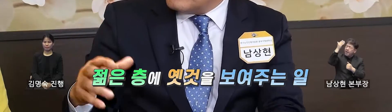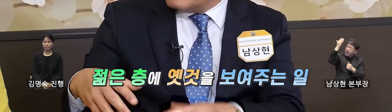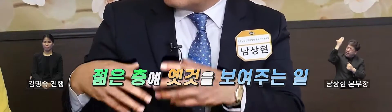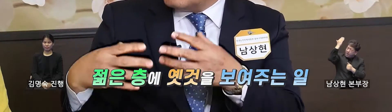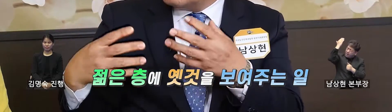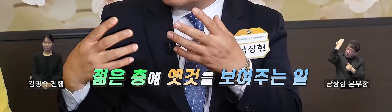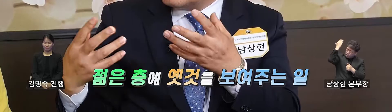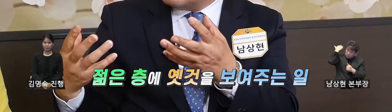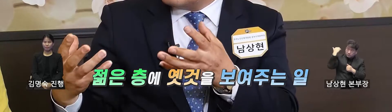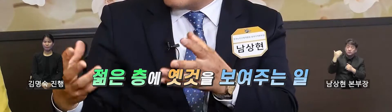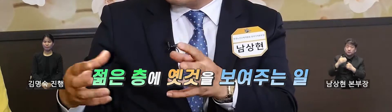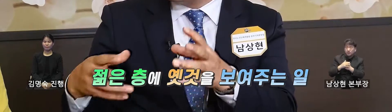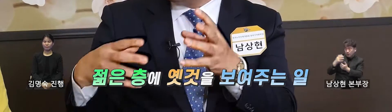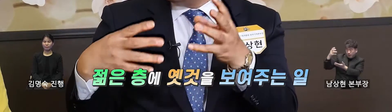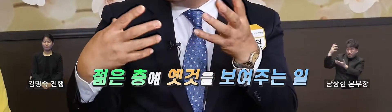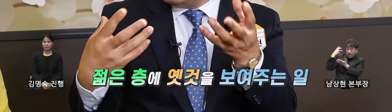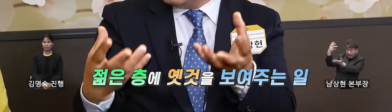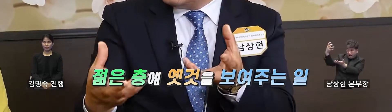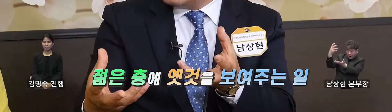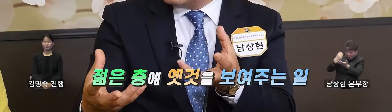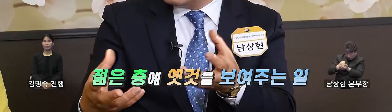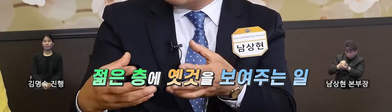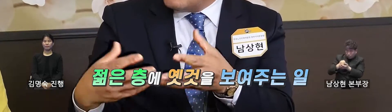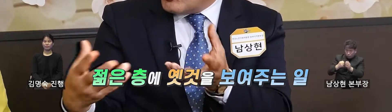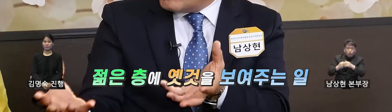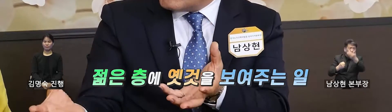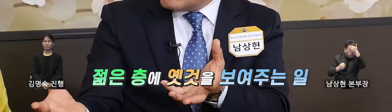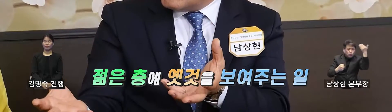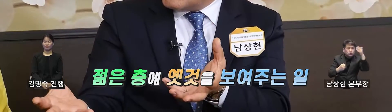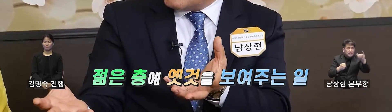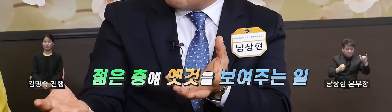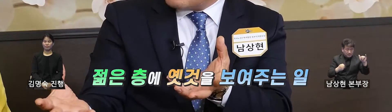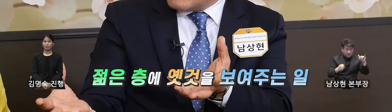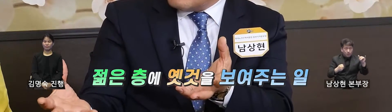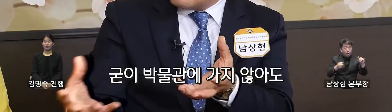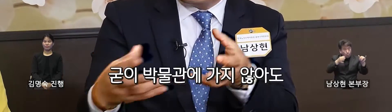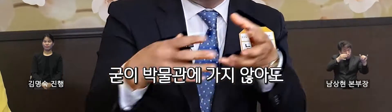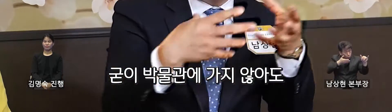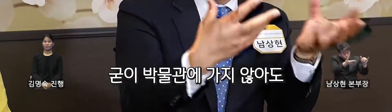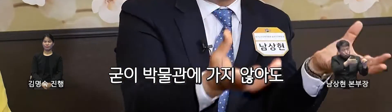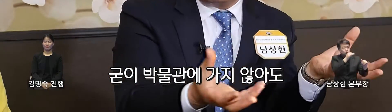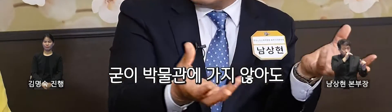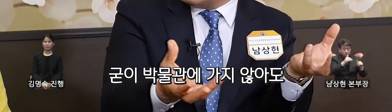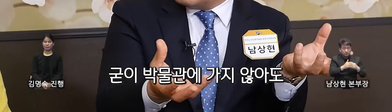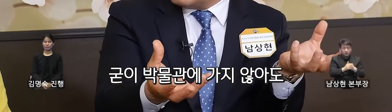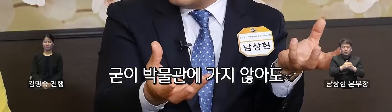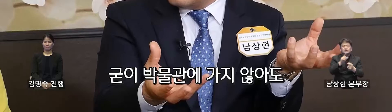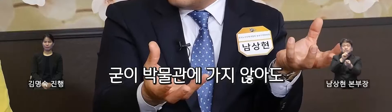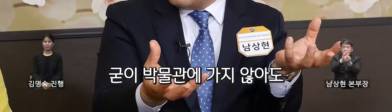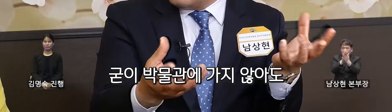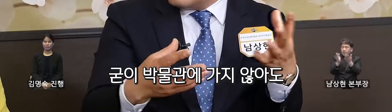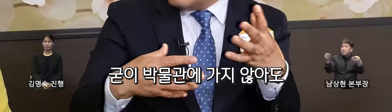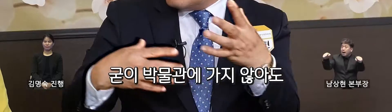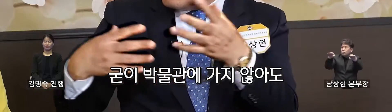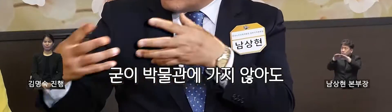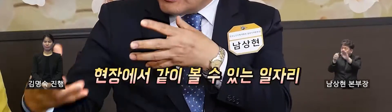가지고 젊은 친구나 어른 애기들한테 보여줄 수 있는 거. 굳이 박물관에 안